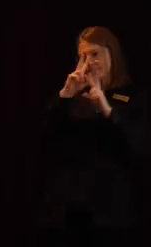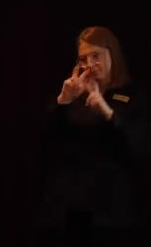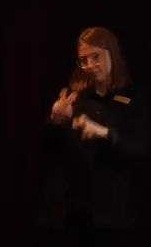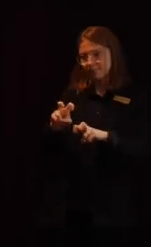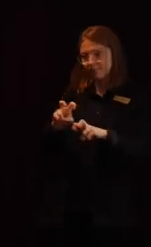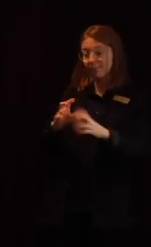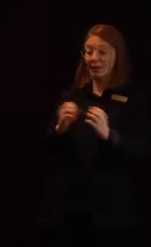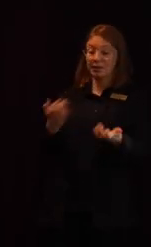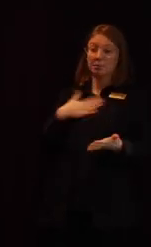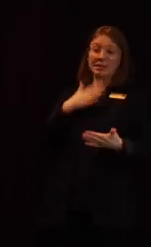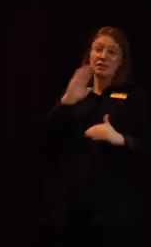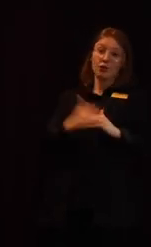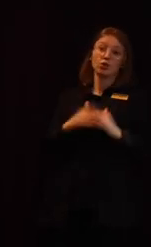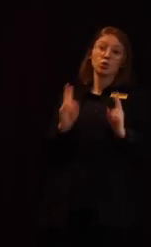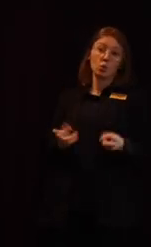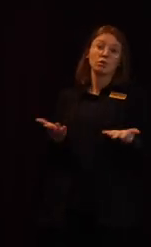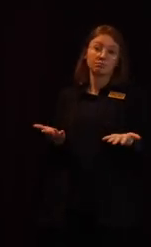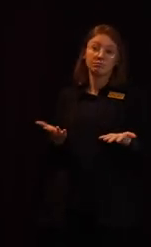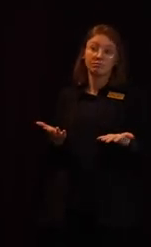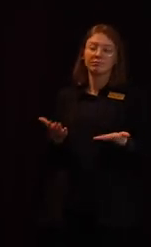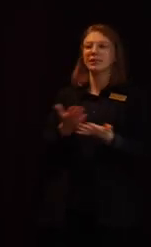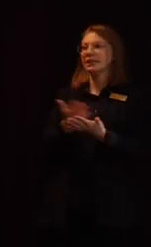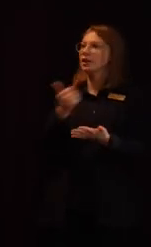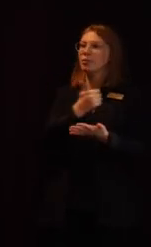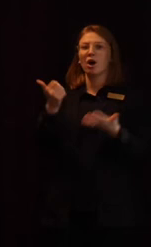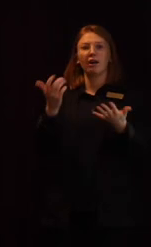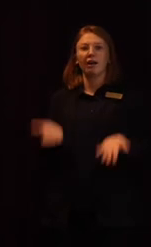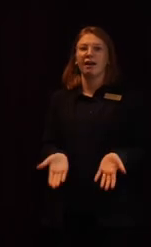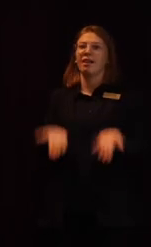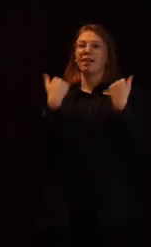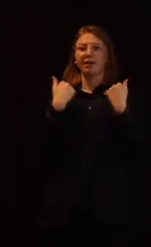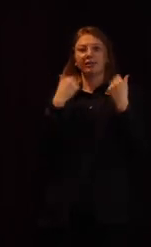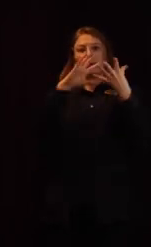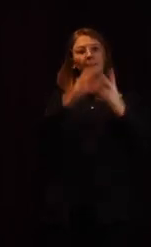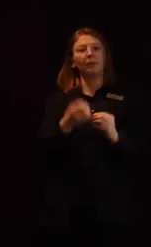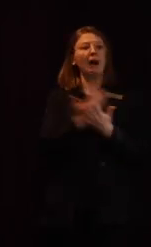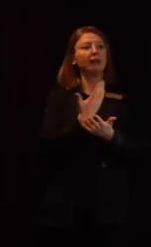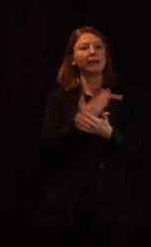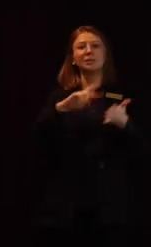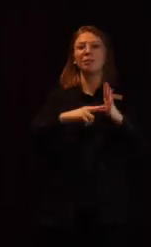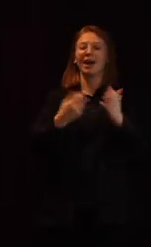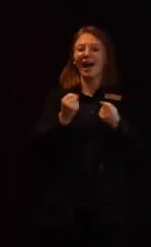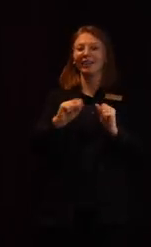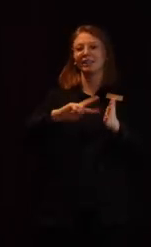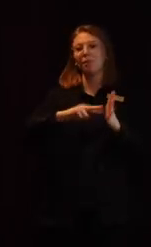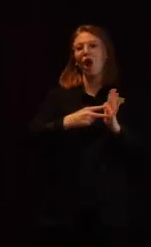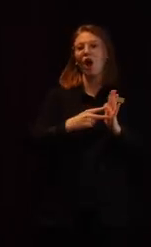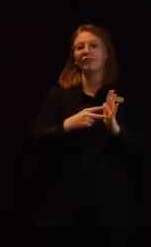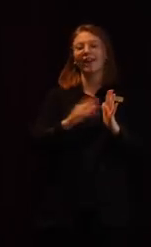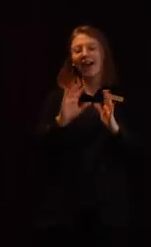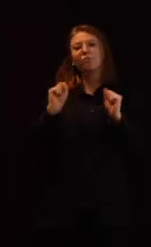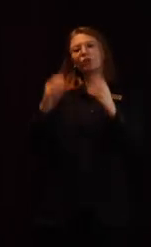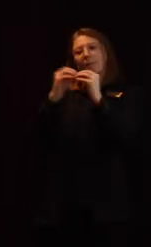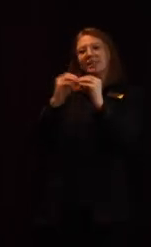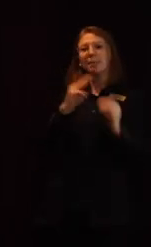det som är svaret. Att det är inte bara att vi tar fram vår handlingsplan, utan det ska liksom passa in, och det är en typ av mall som man liksom ska följa. Och då ser ju